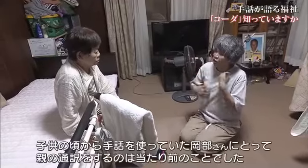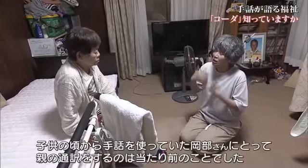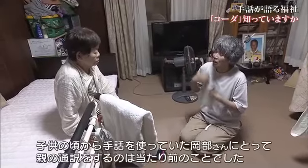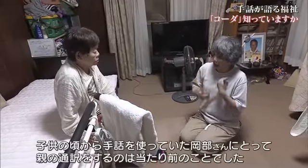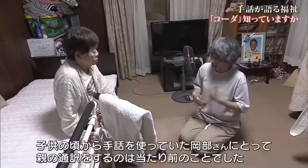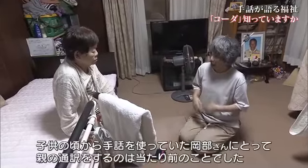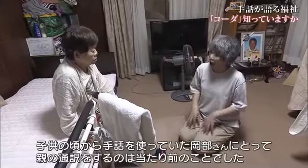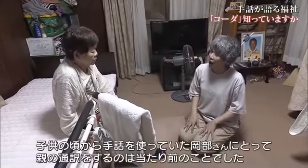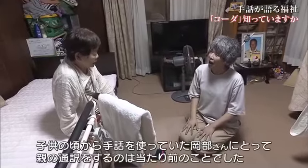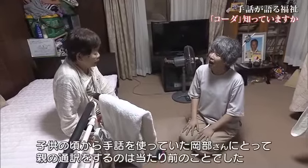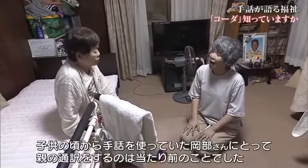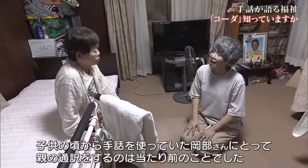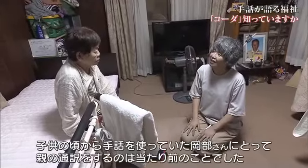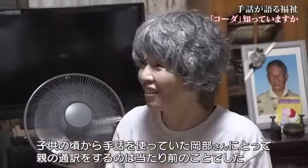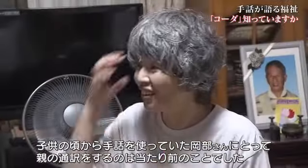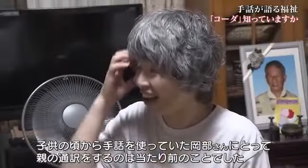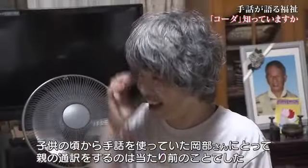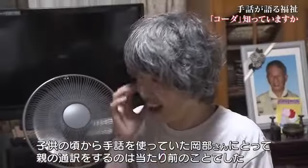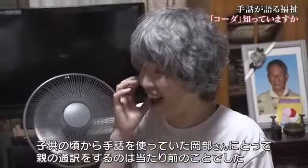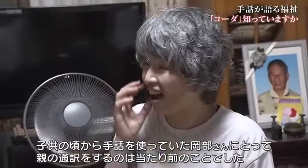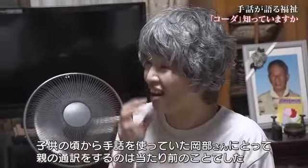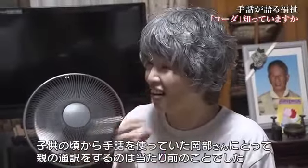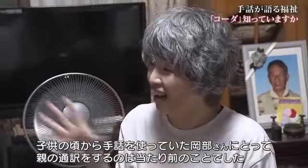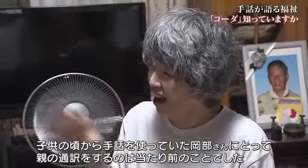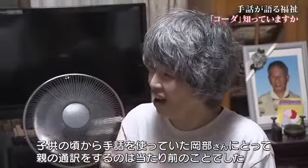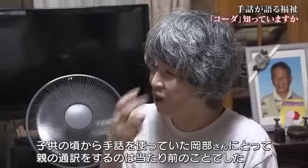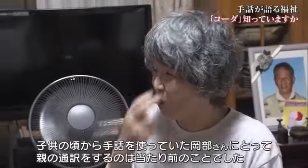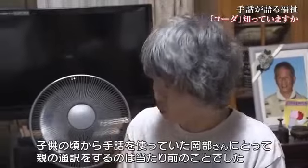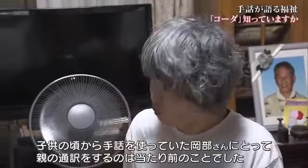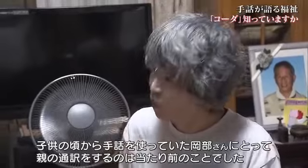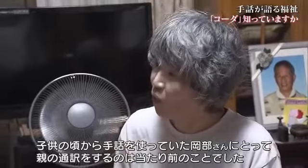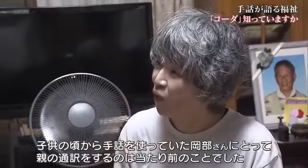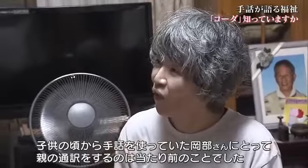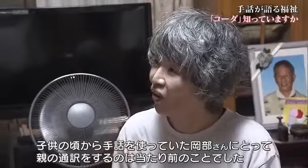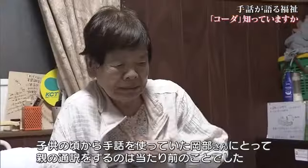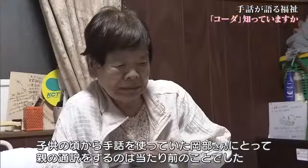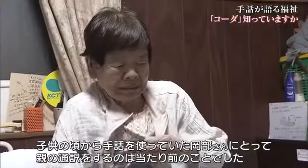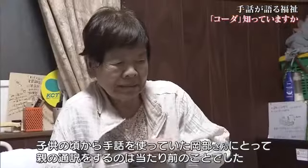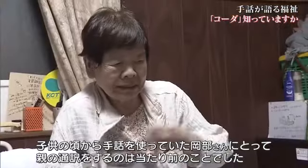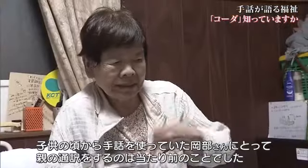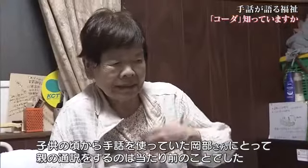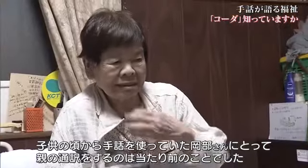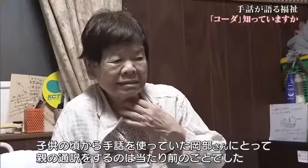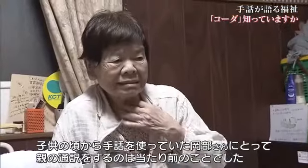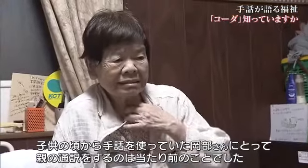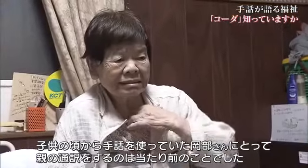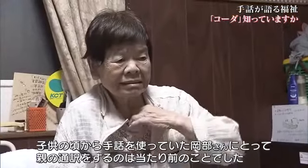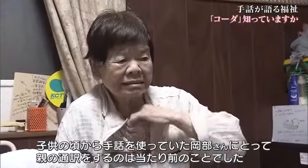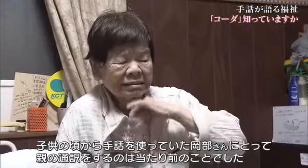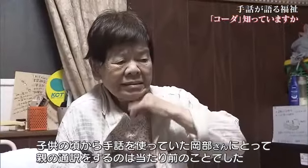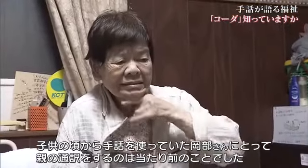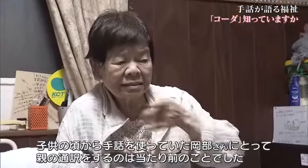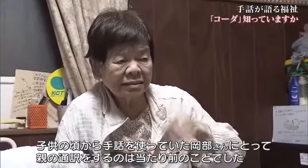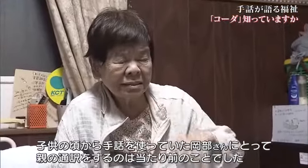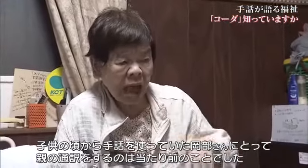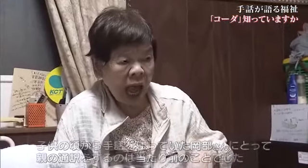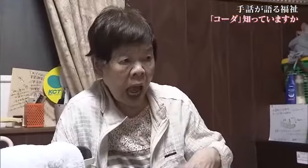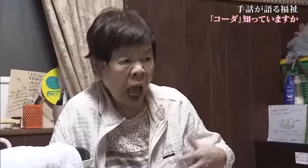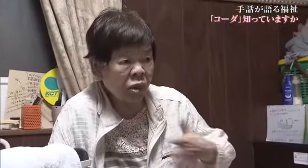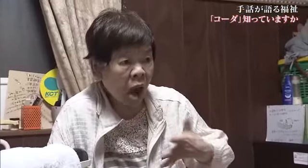子どもの頃から手話を使っていた岡部さんにとって、親の通訳をするのは当たり前のことでした。